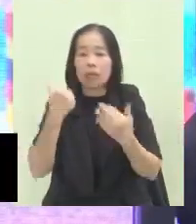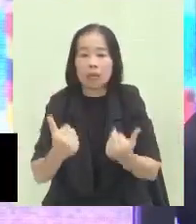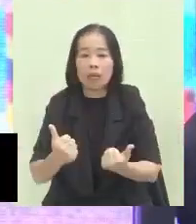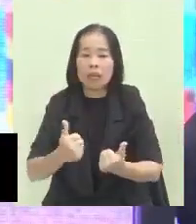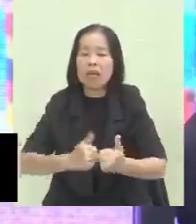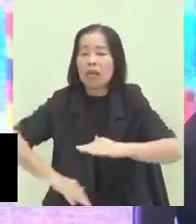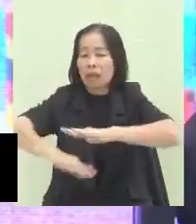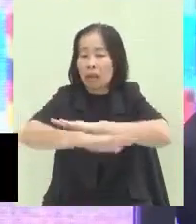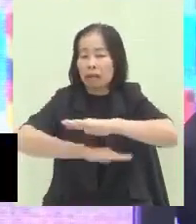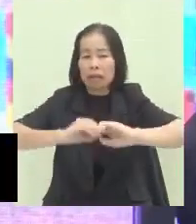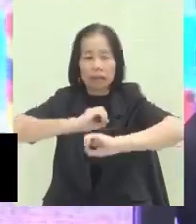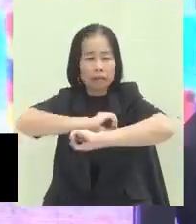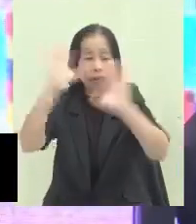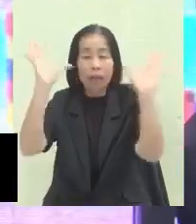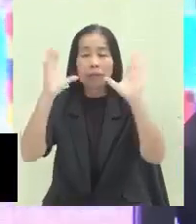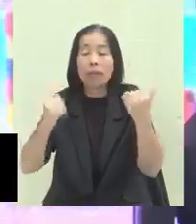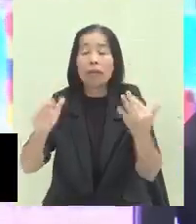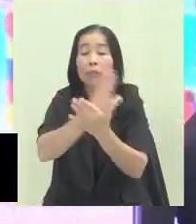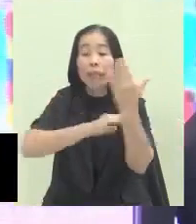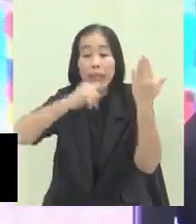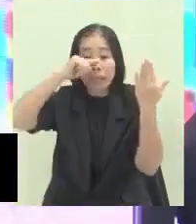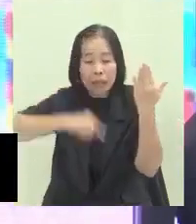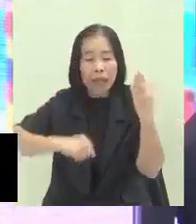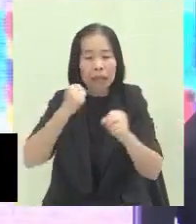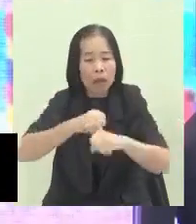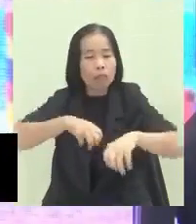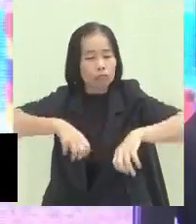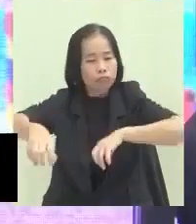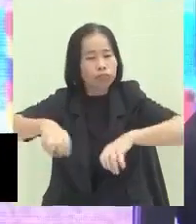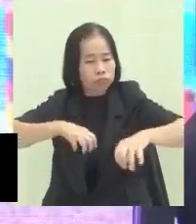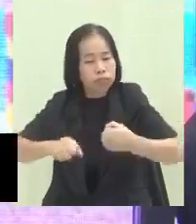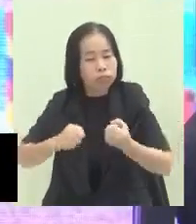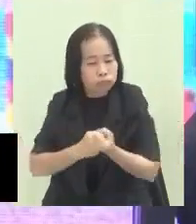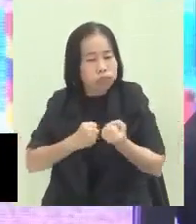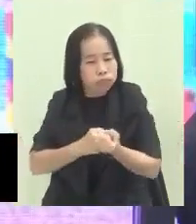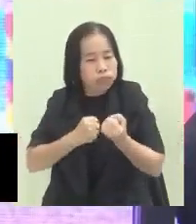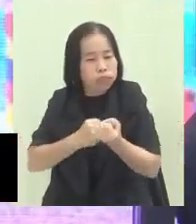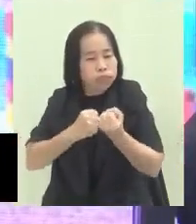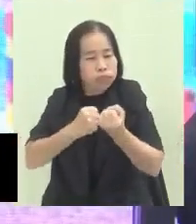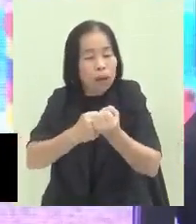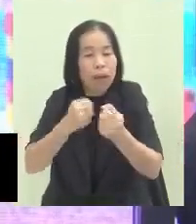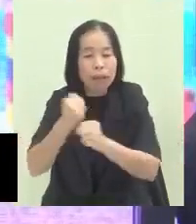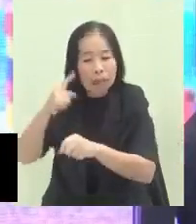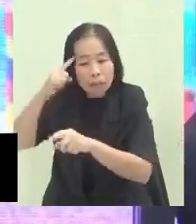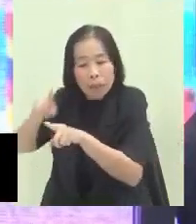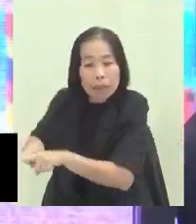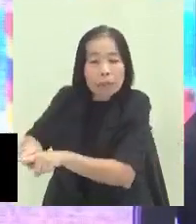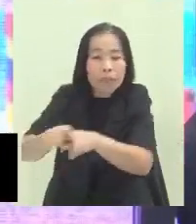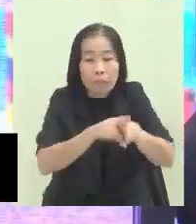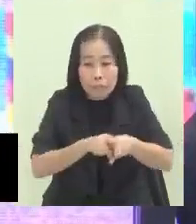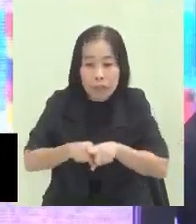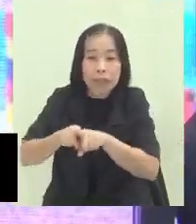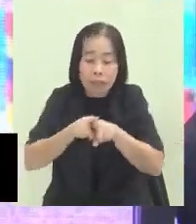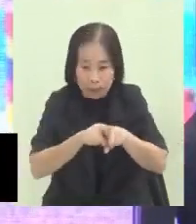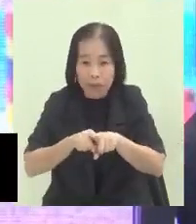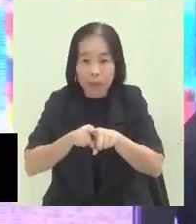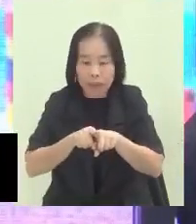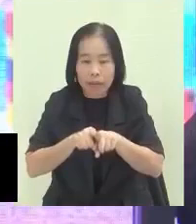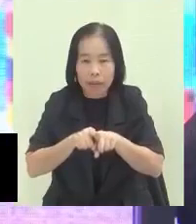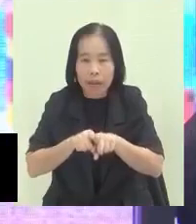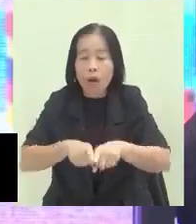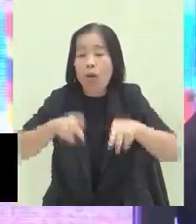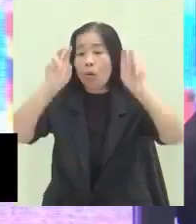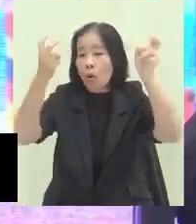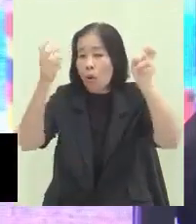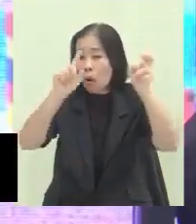ศไทยขับเคลื่อนงานด้านคนพิการไปในทิศทางเดียวกันด้วยกับหัวข้อปี